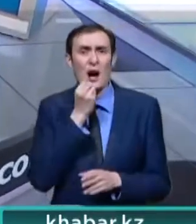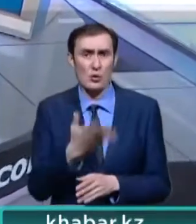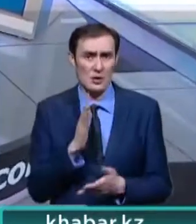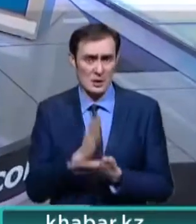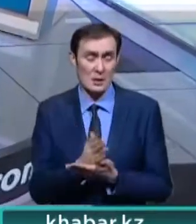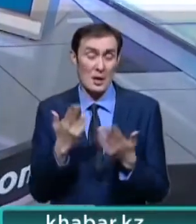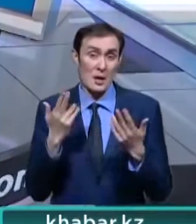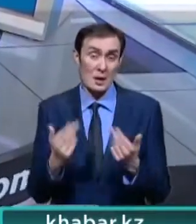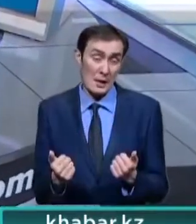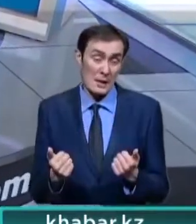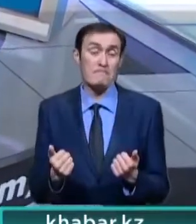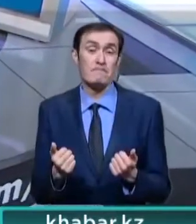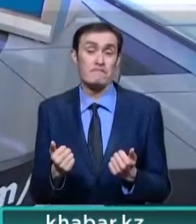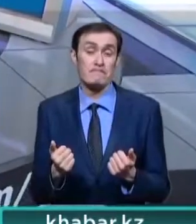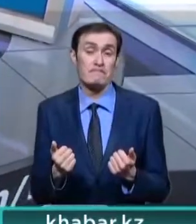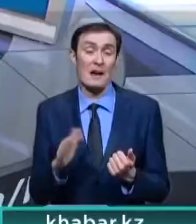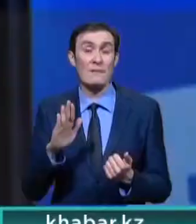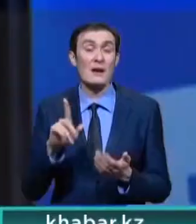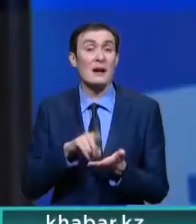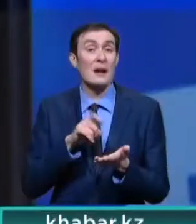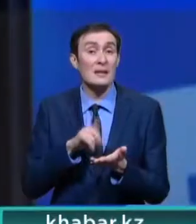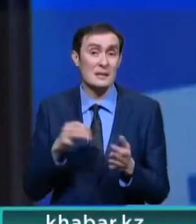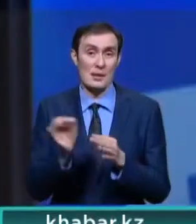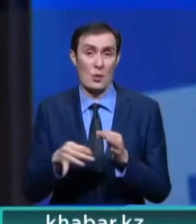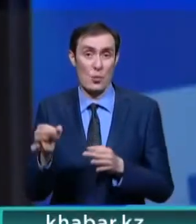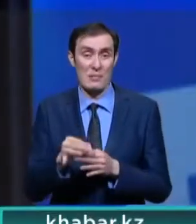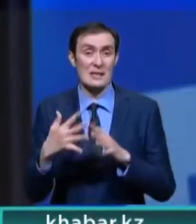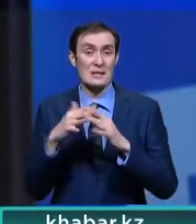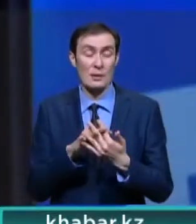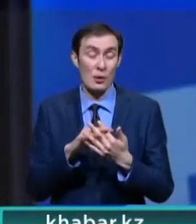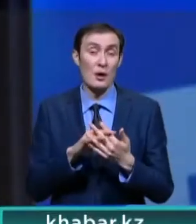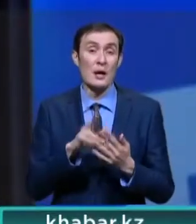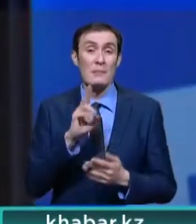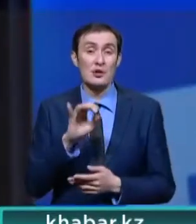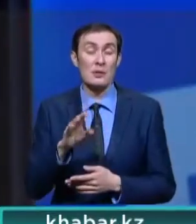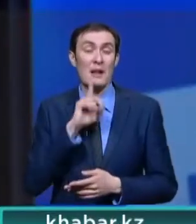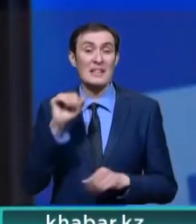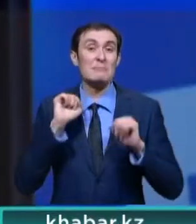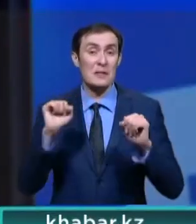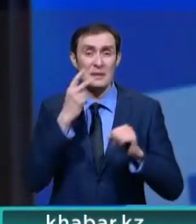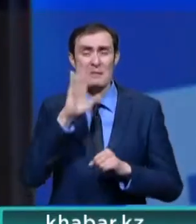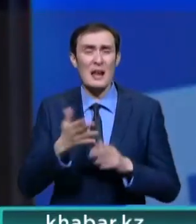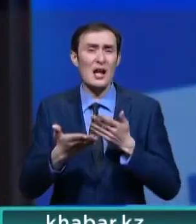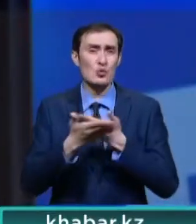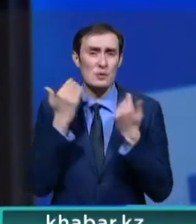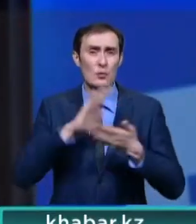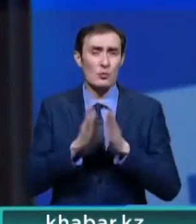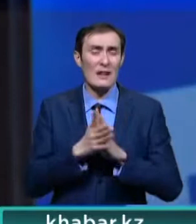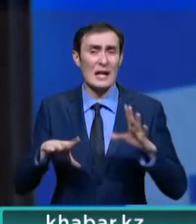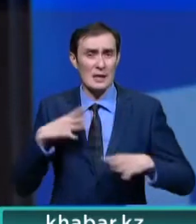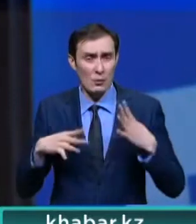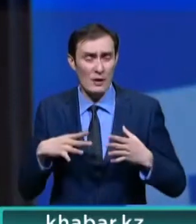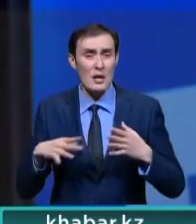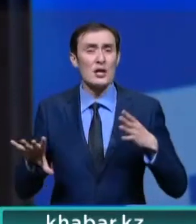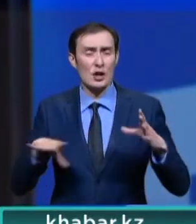dazzle их а карагандинская область силок my shit молодые спортсмены несмотря на отсутствие условий для тренировок